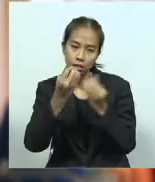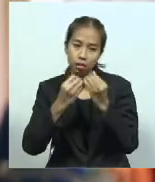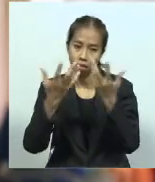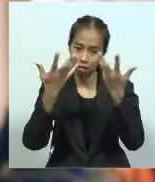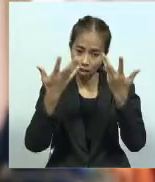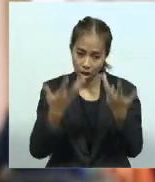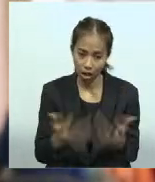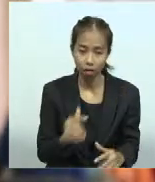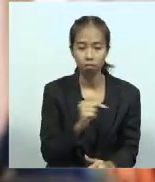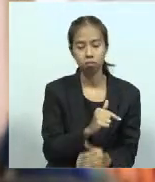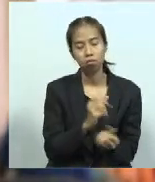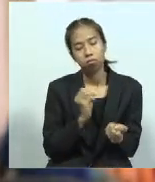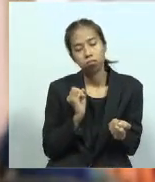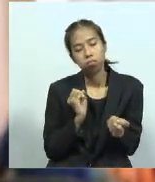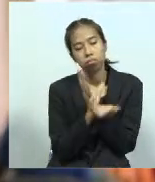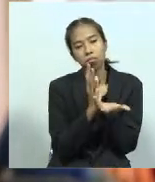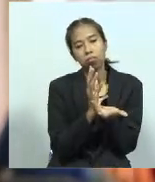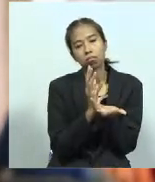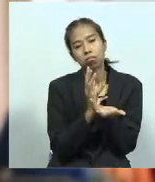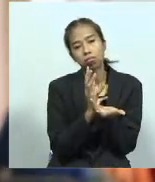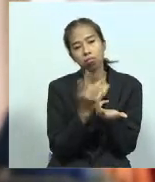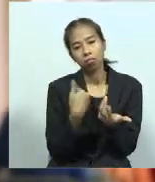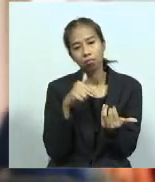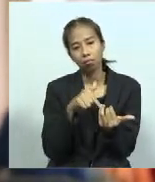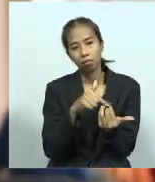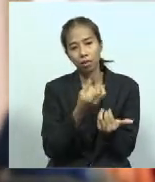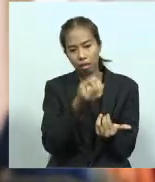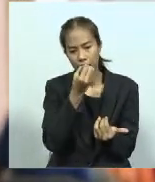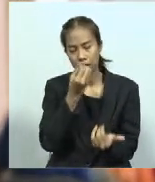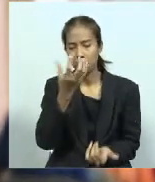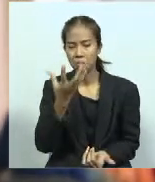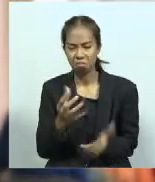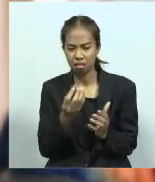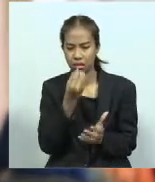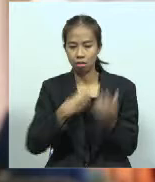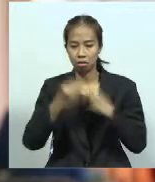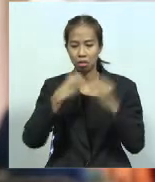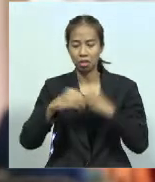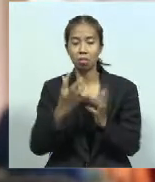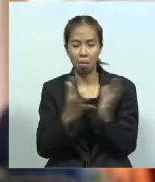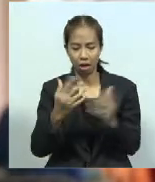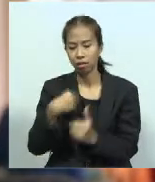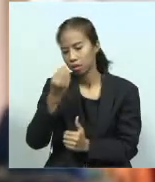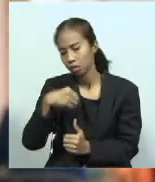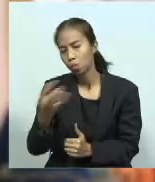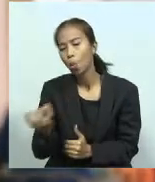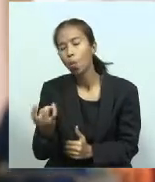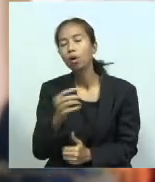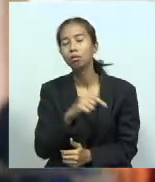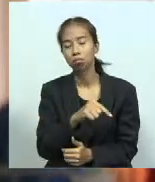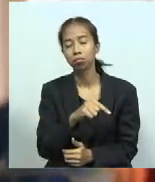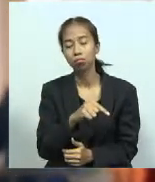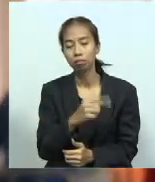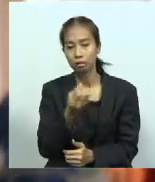ฏว่าผู้ป่วยเนี่ยก็มีรายหนึ่งเนี่ยกินค่อนข้างมากหน่อยอีกรายเนี่ยกินน้อยหน่อยนะครับแล้